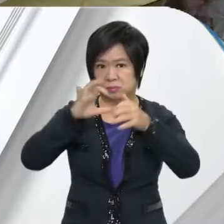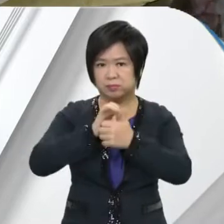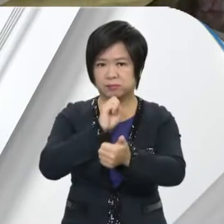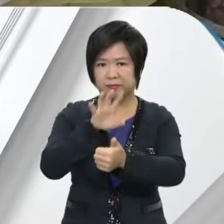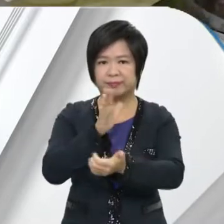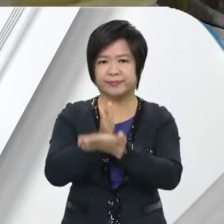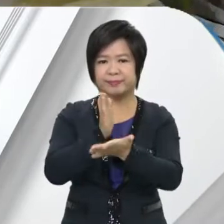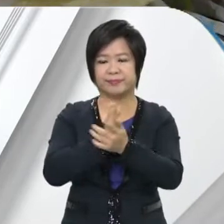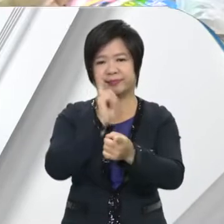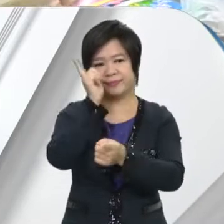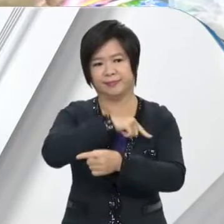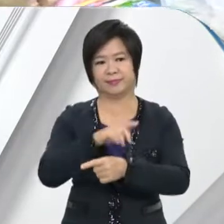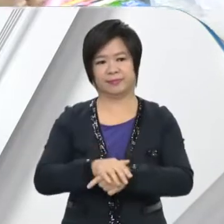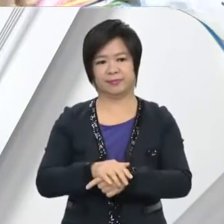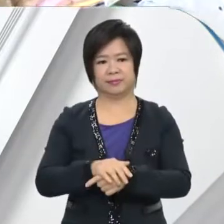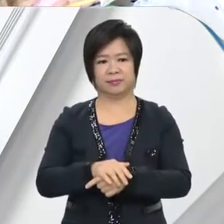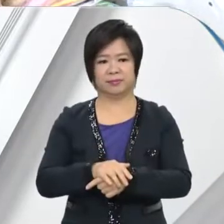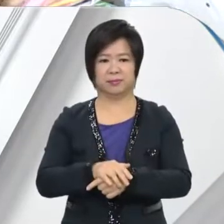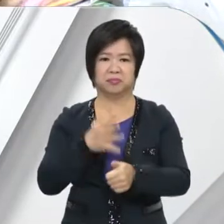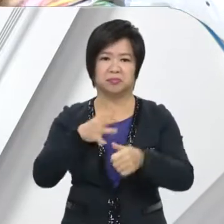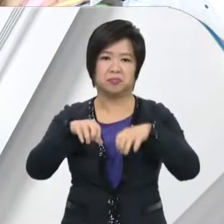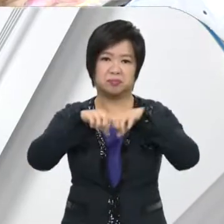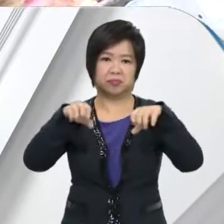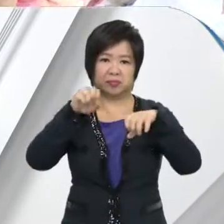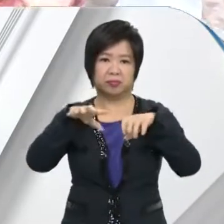唔得。 那个灯管不是不能丢进去吗？